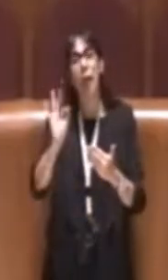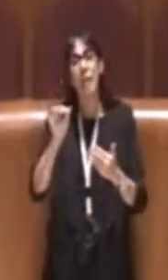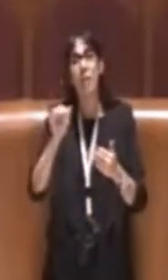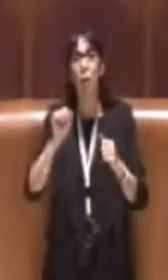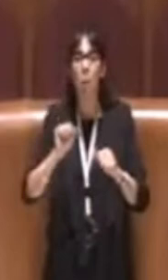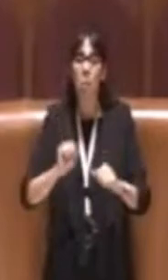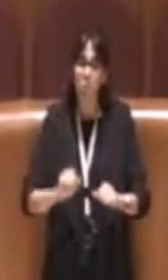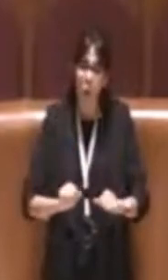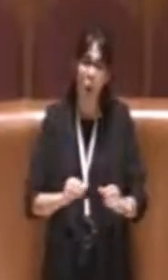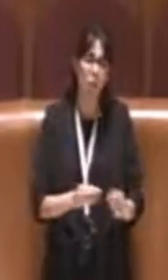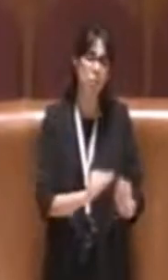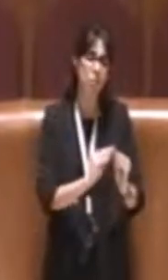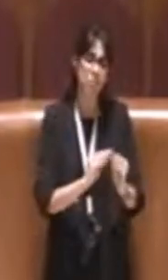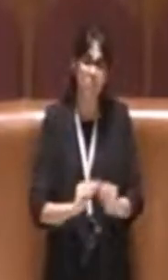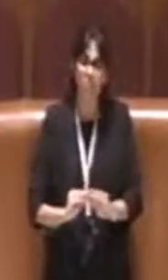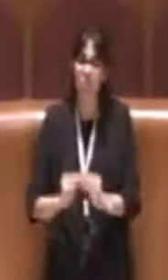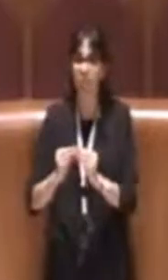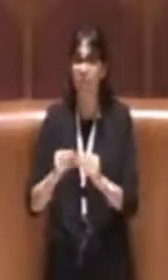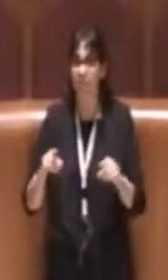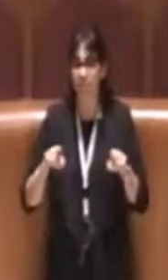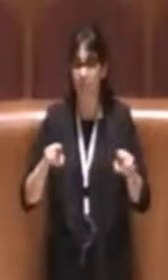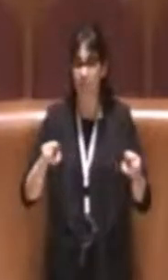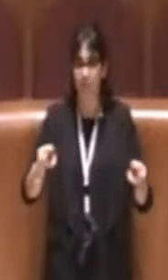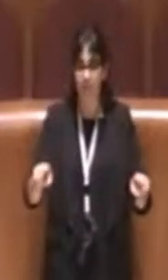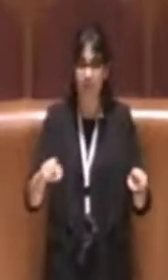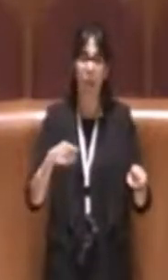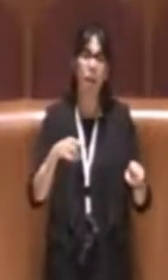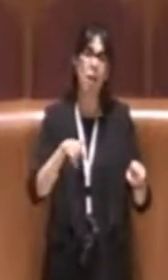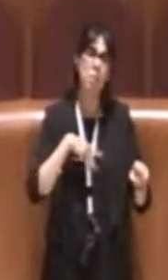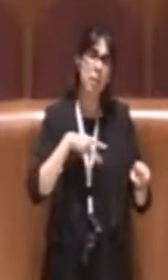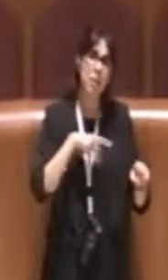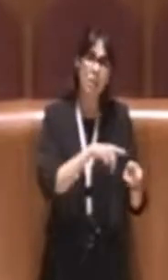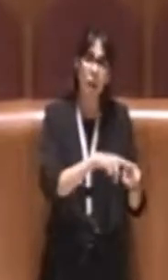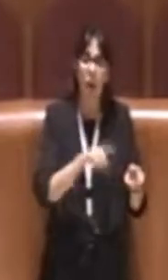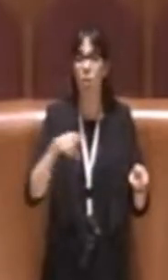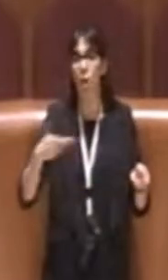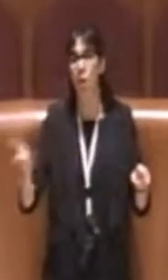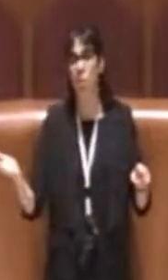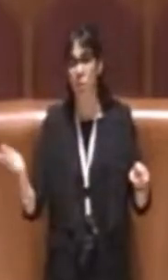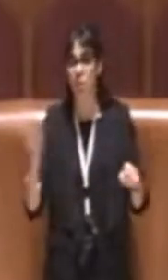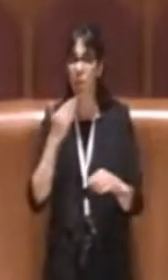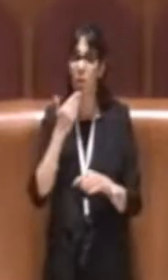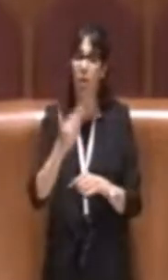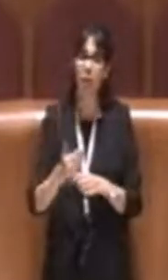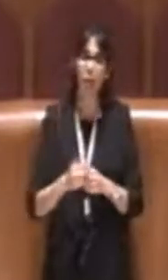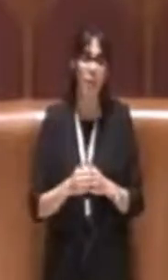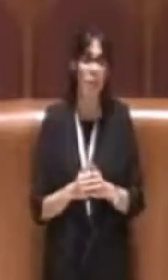contemporanea realizzazione tra gli interventi privati e quelli pubblici. Grazie.